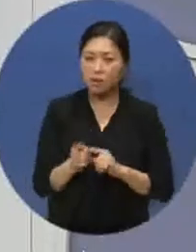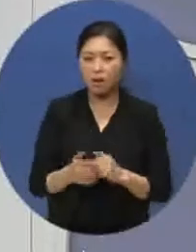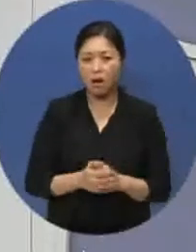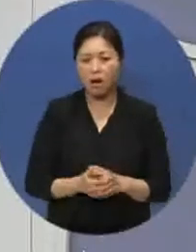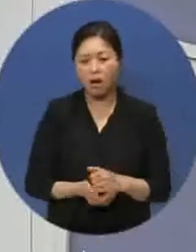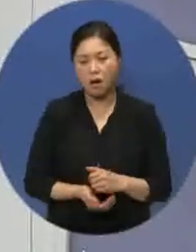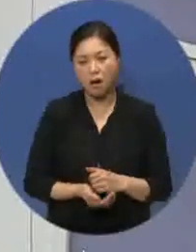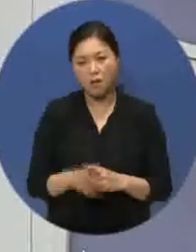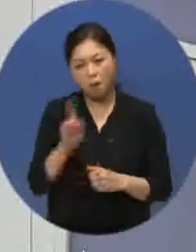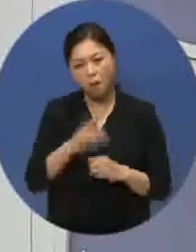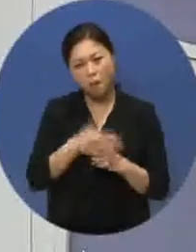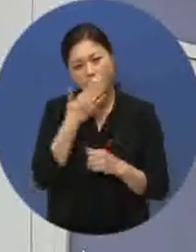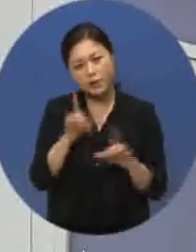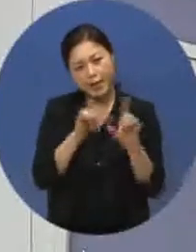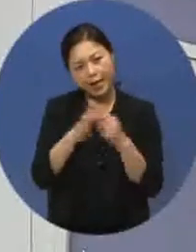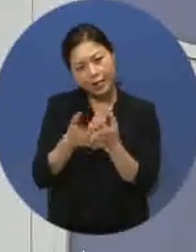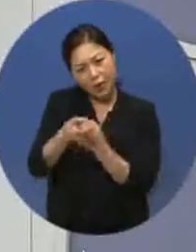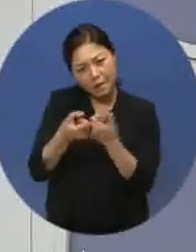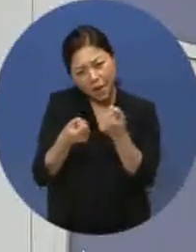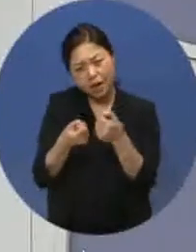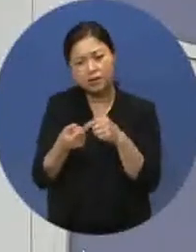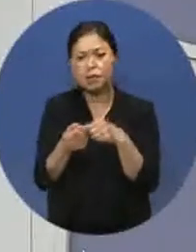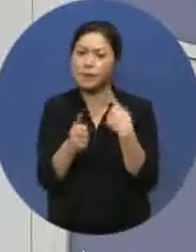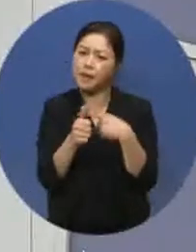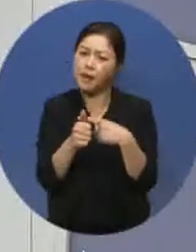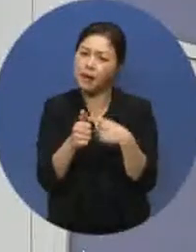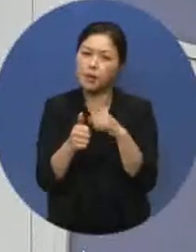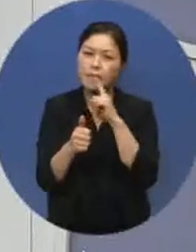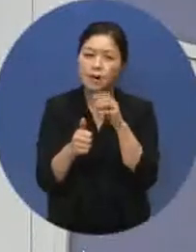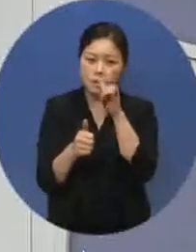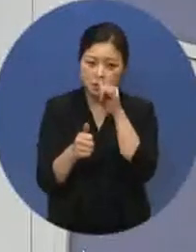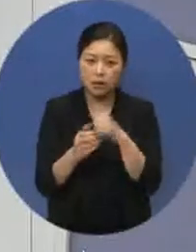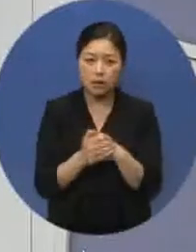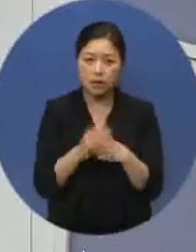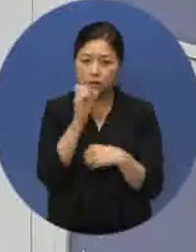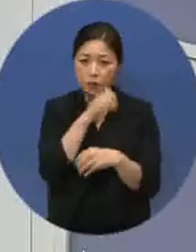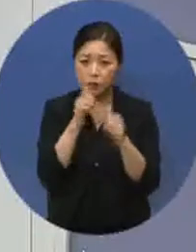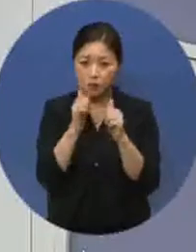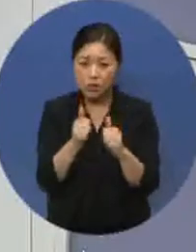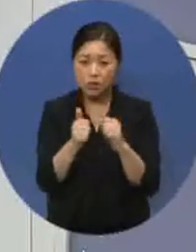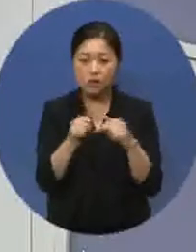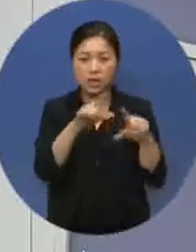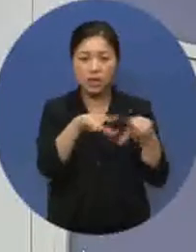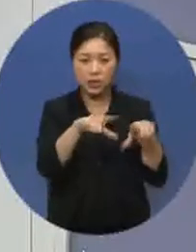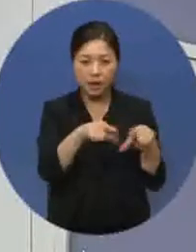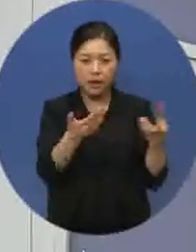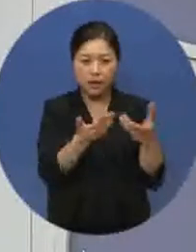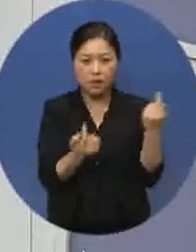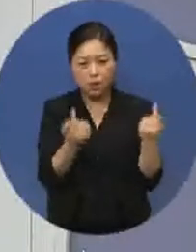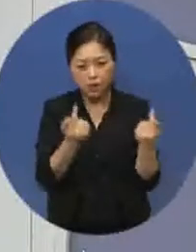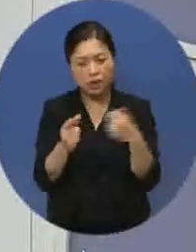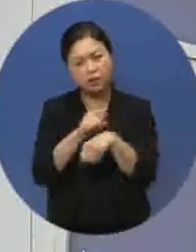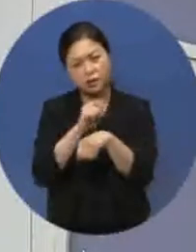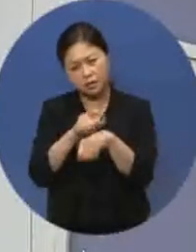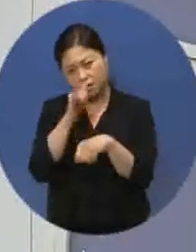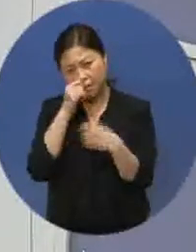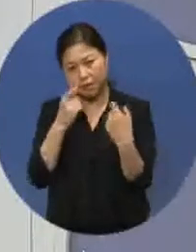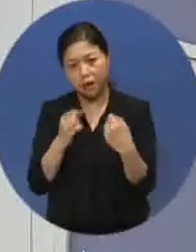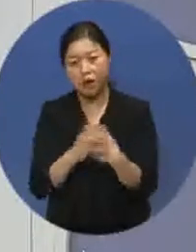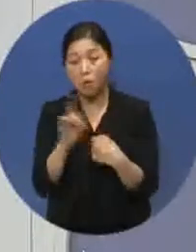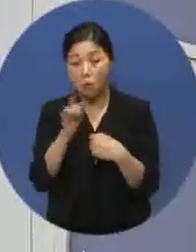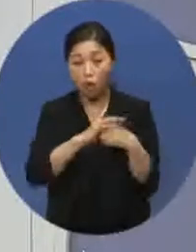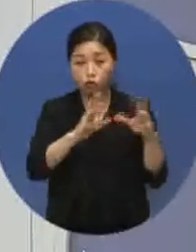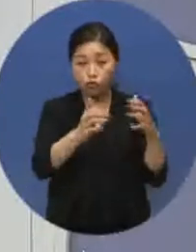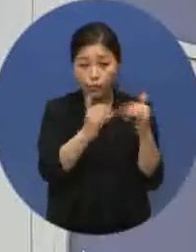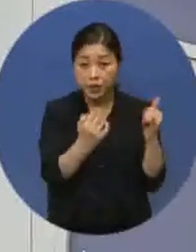지키려고 저런다라는 또 비난을 하고 있습니다. 근데 변호사라는 직업은 일반 직업보다는 좀 특수성이 있습니다. 어떤 것이 있는가 하면